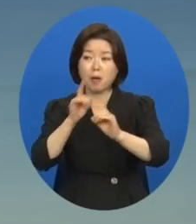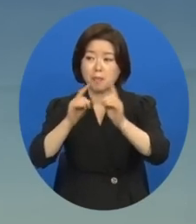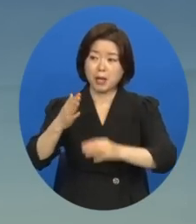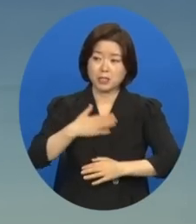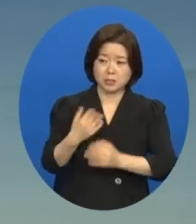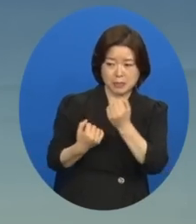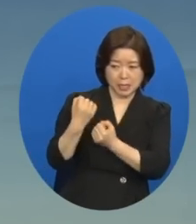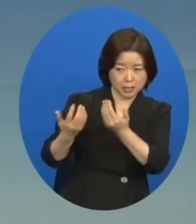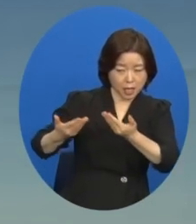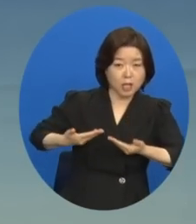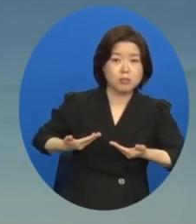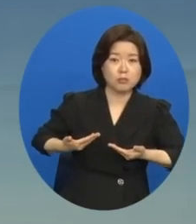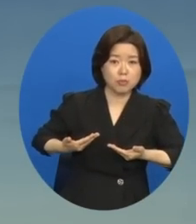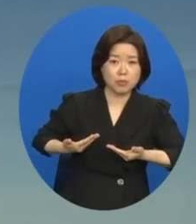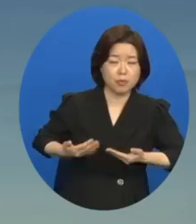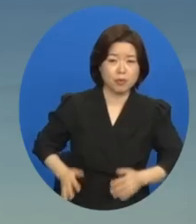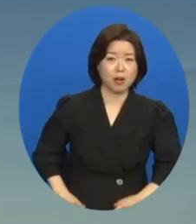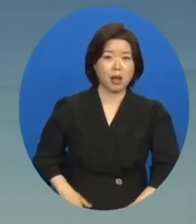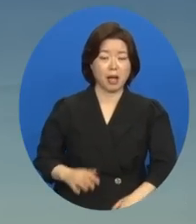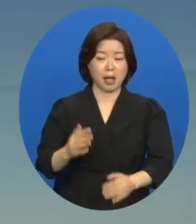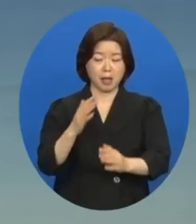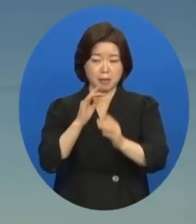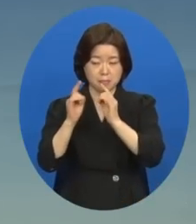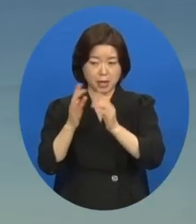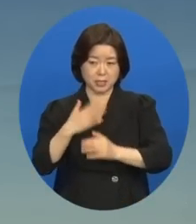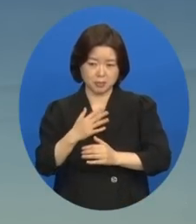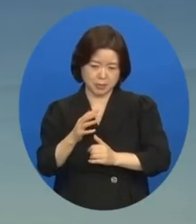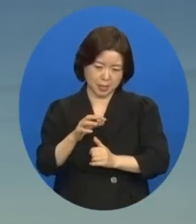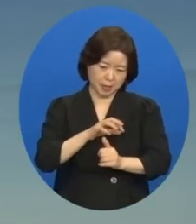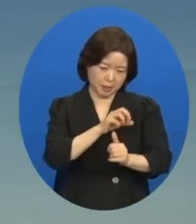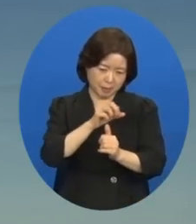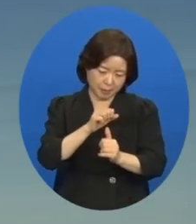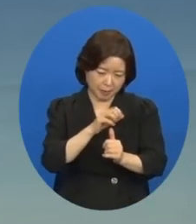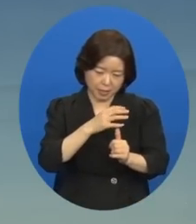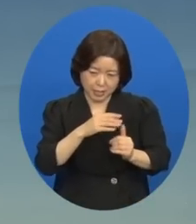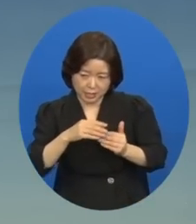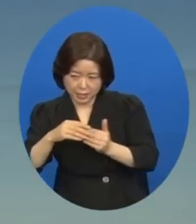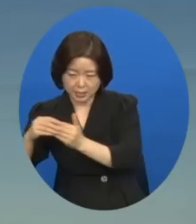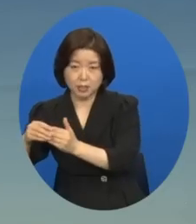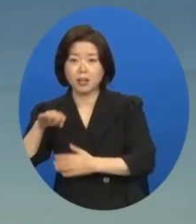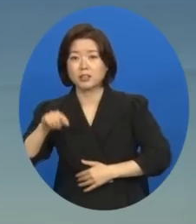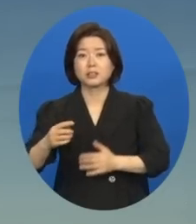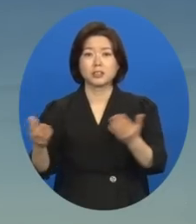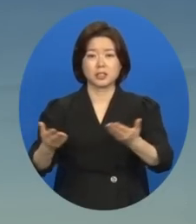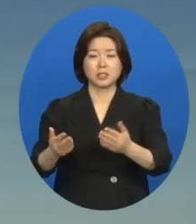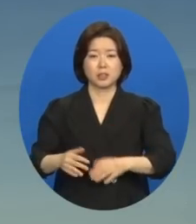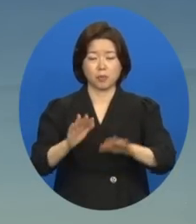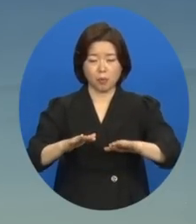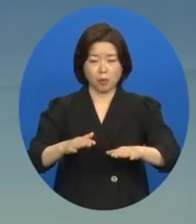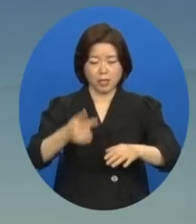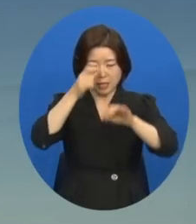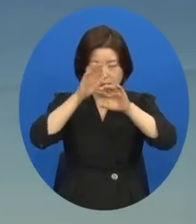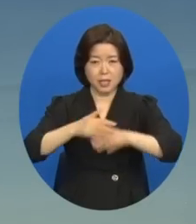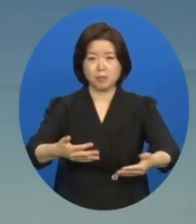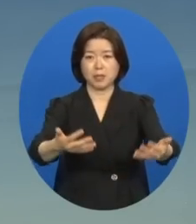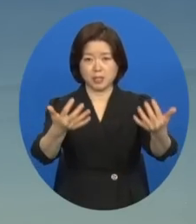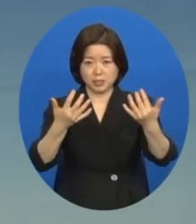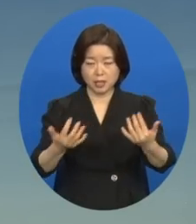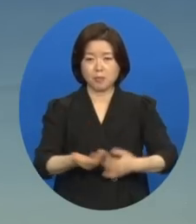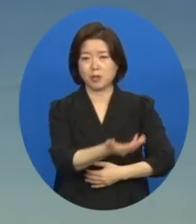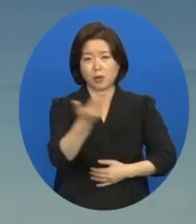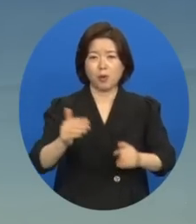설득하고 말씀이 나를 묶고 이끌어 가시는 그 일이 오늘 예배드리는 모든 성도들의 삶